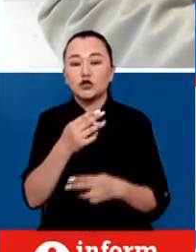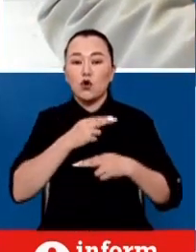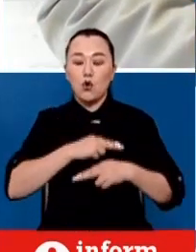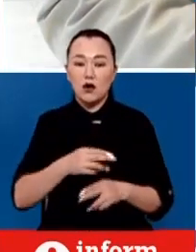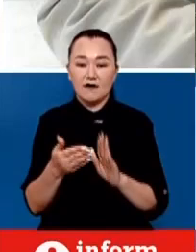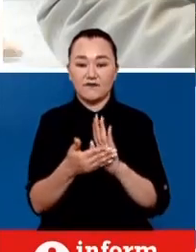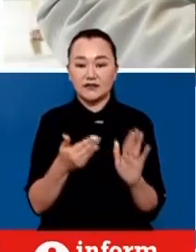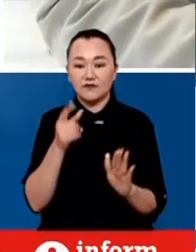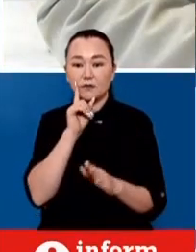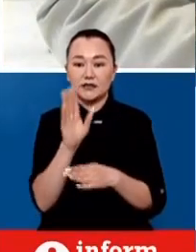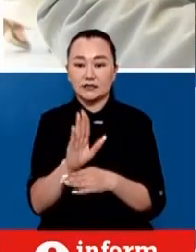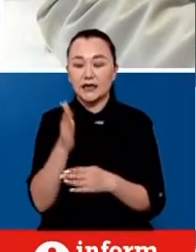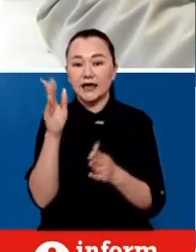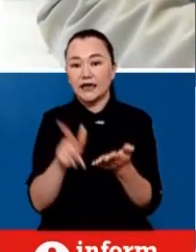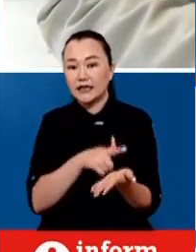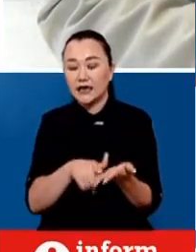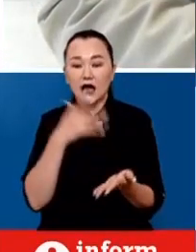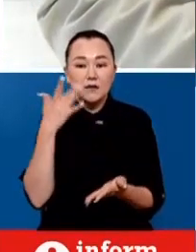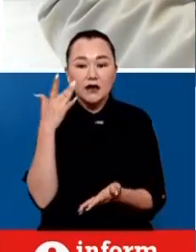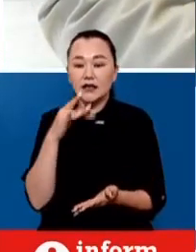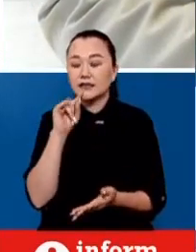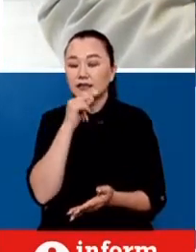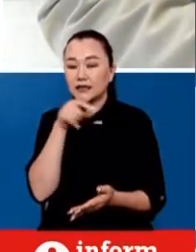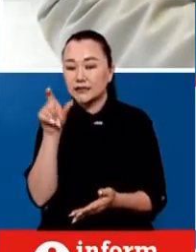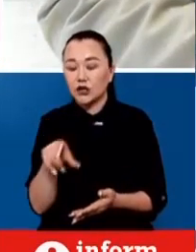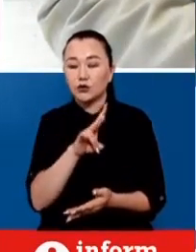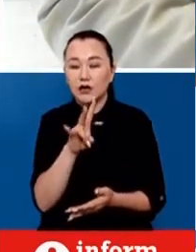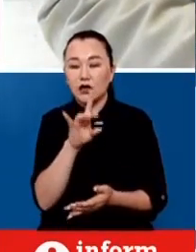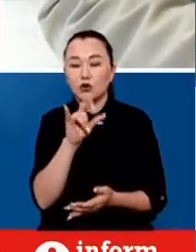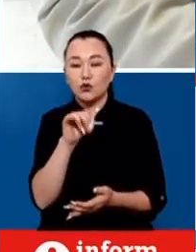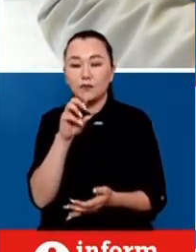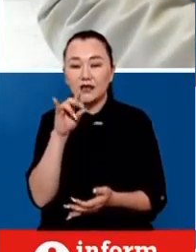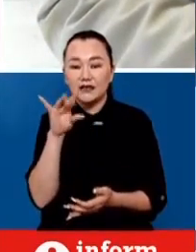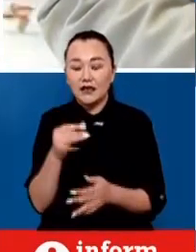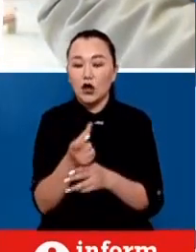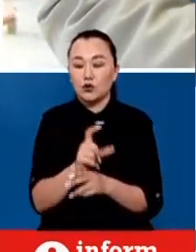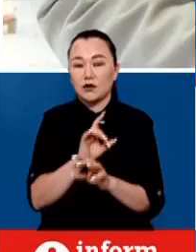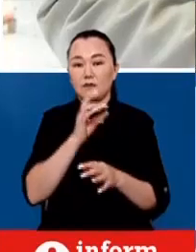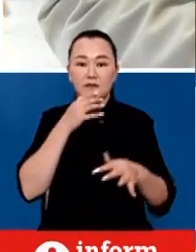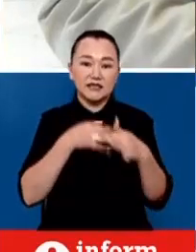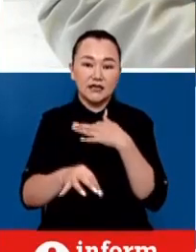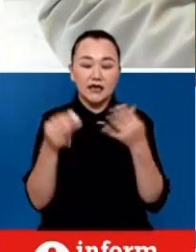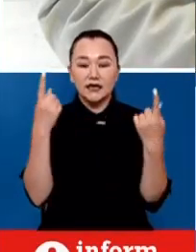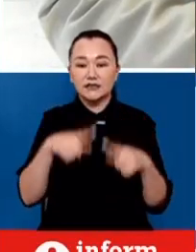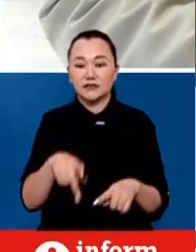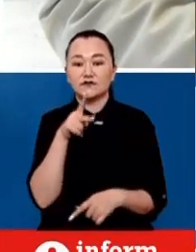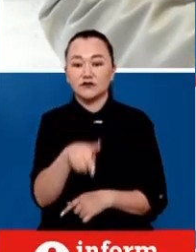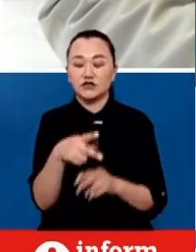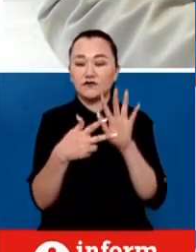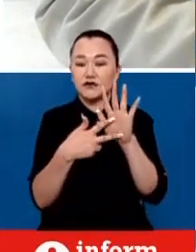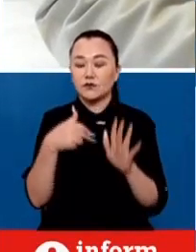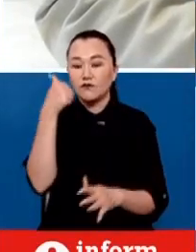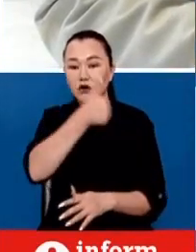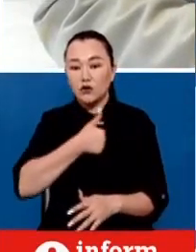вызвала презентация книги американского экономиста Нуриэля Рубини, который предсказал кризис 2008